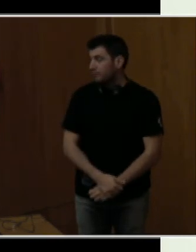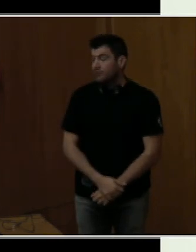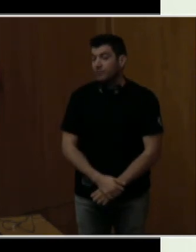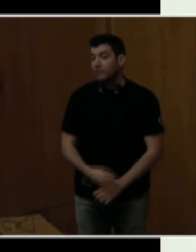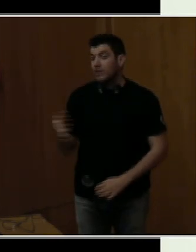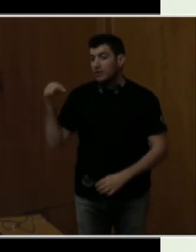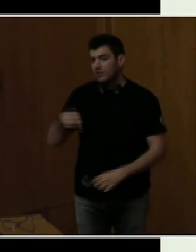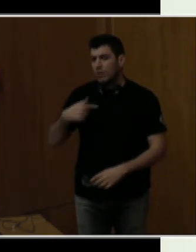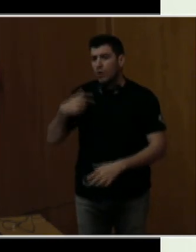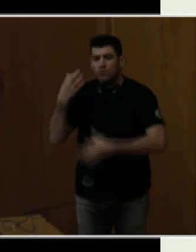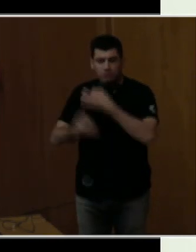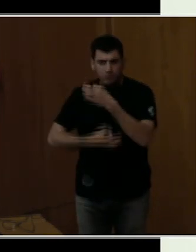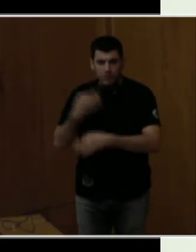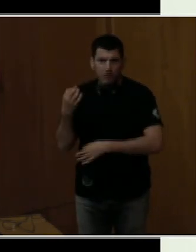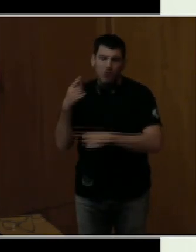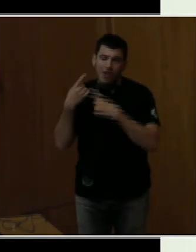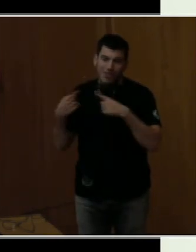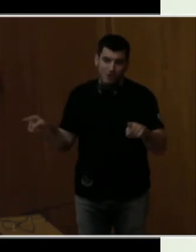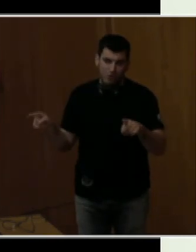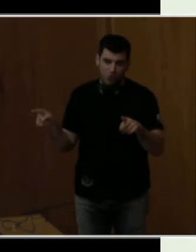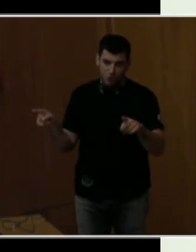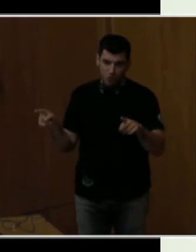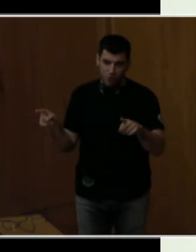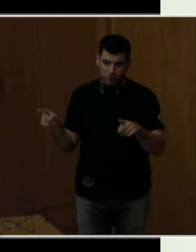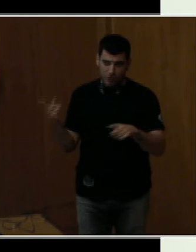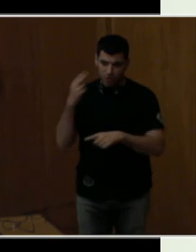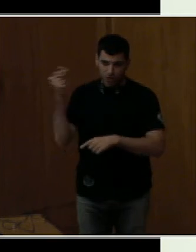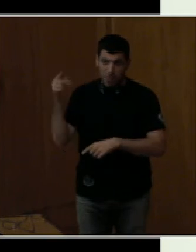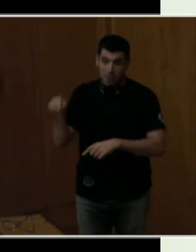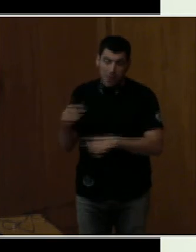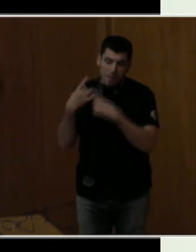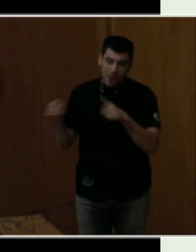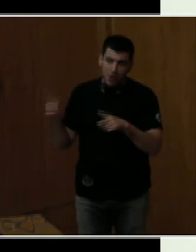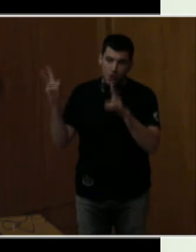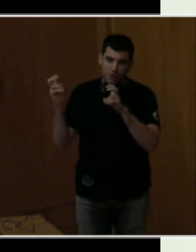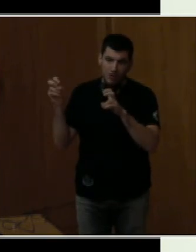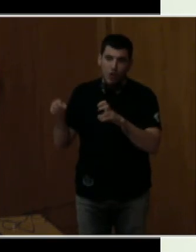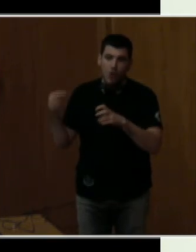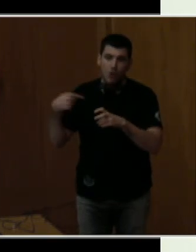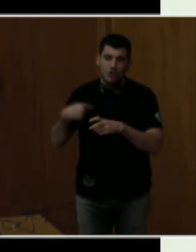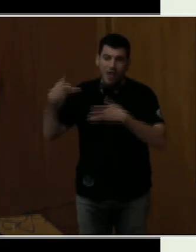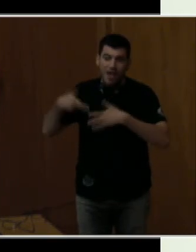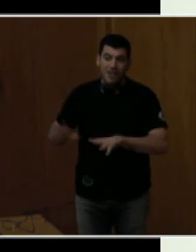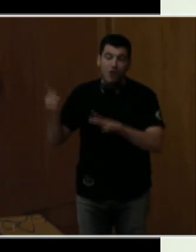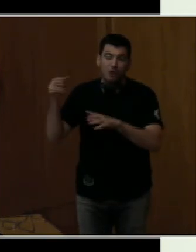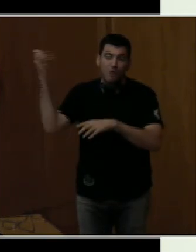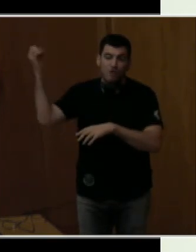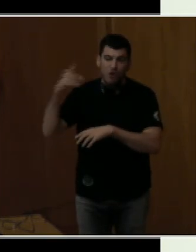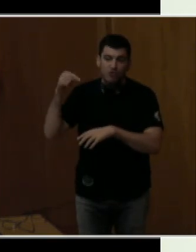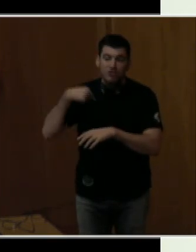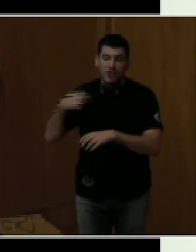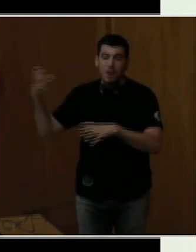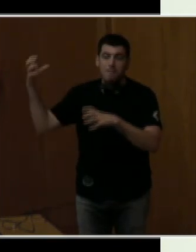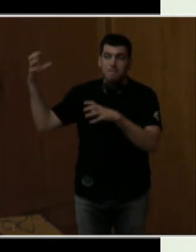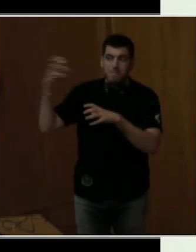Σήμερα εγώ θα σας μιλήσω λίγο για ένα διαφορετικό αντικείμενο με αυτόν τον περίεργο τίτλο, το «Εγένετο φως και πάγωσε φως», τελικά για να πούμε